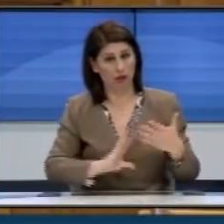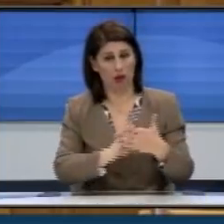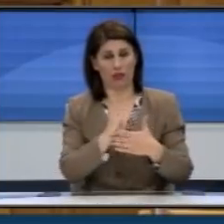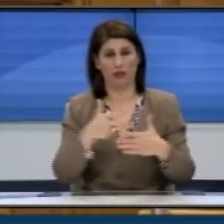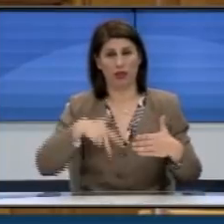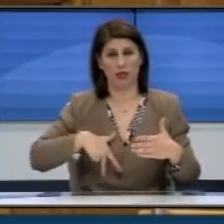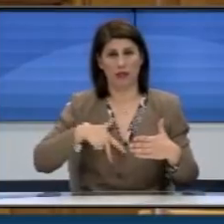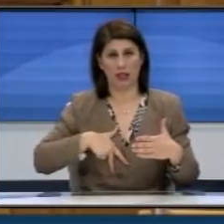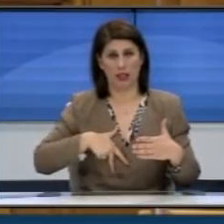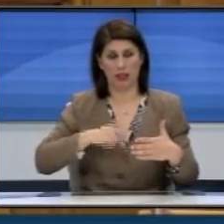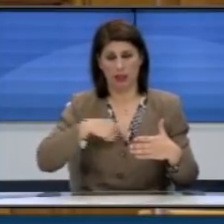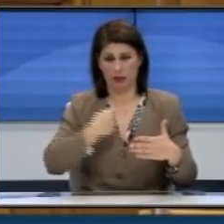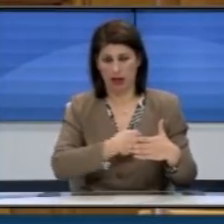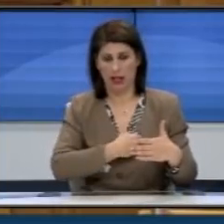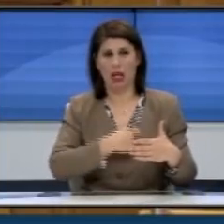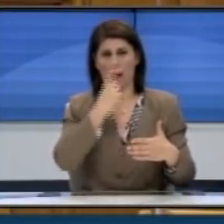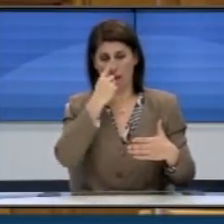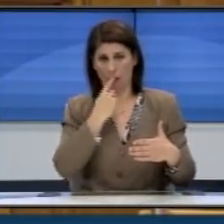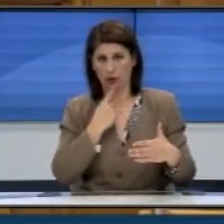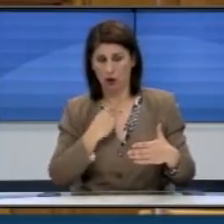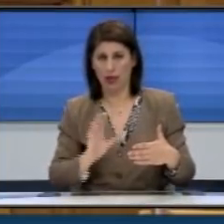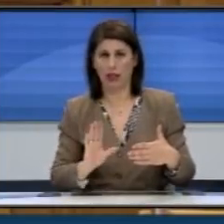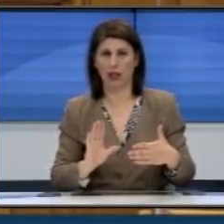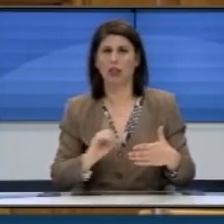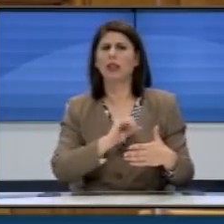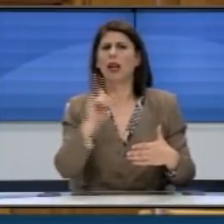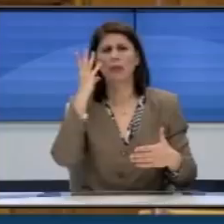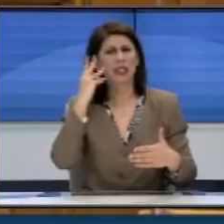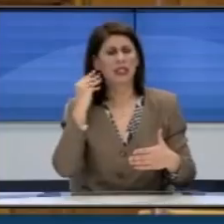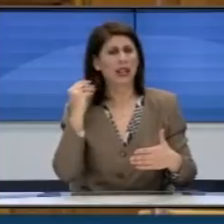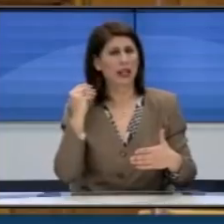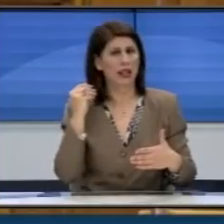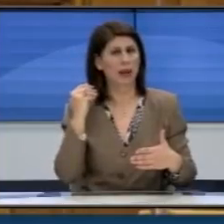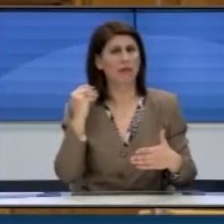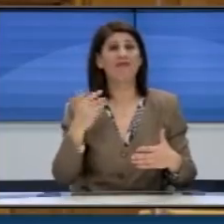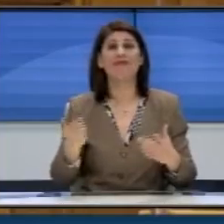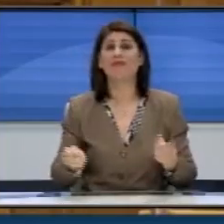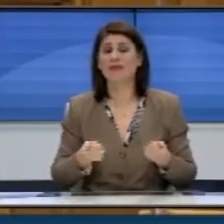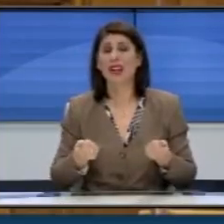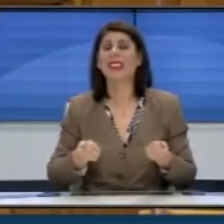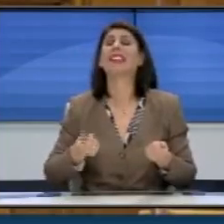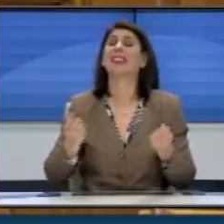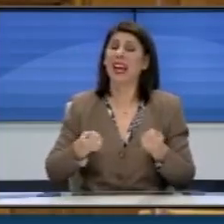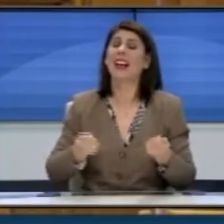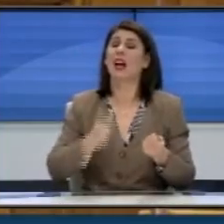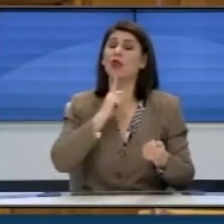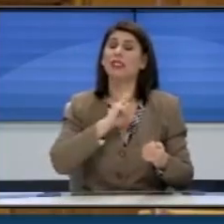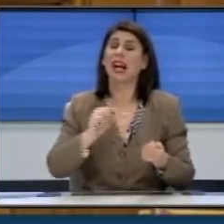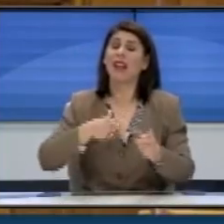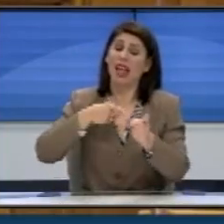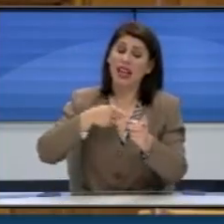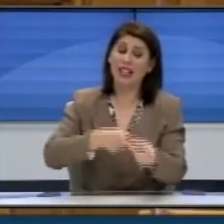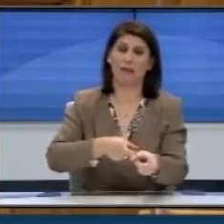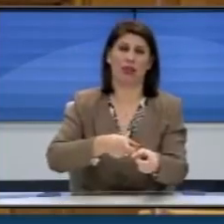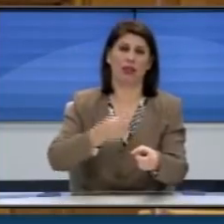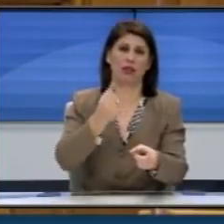κυβερνήσεις, όπως την Ισπανία, την Πορτογαλία, για να μην τα ξεχνάμε και αυτά, διέπραξαν και διαπράττουν τα ίδια